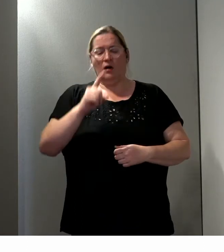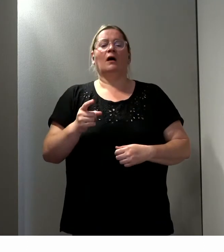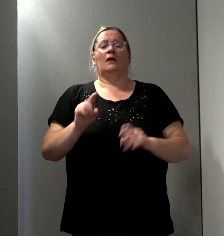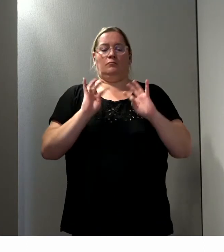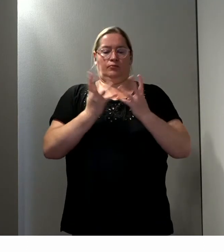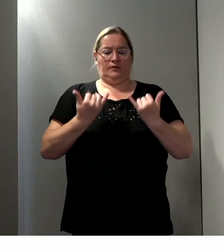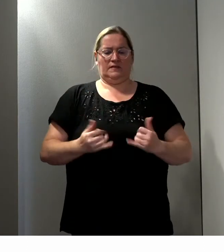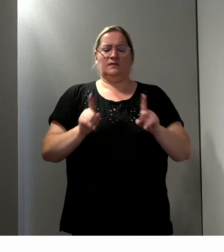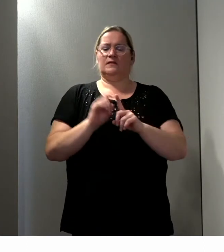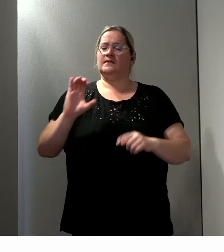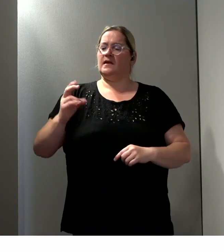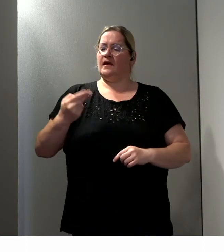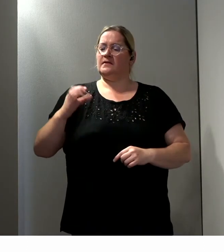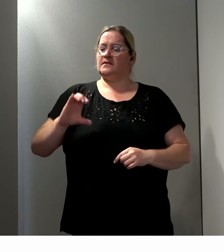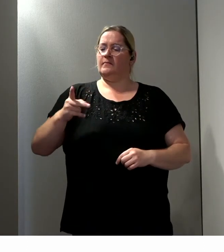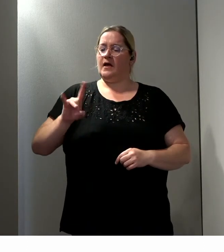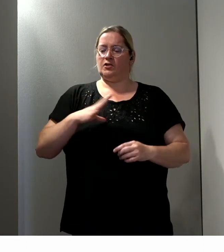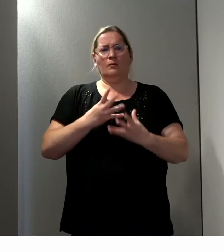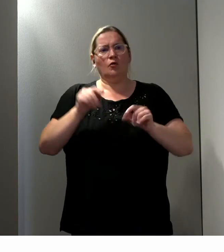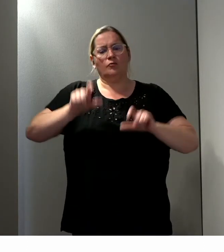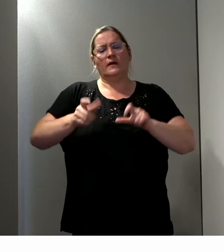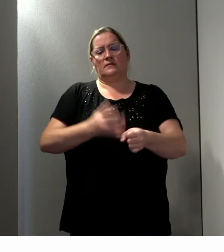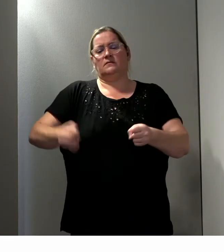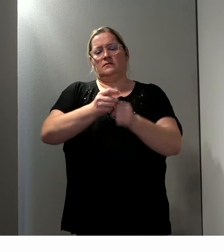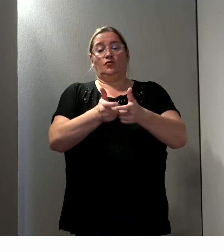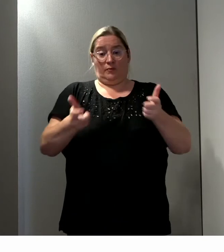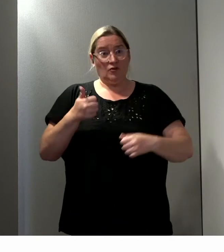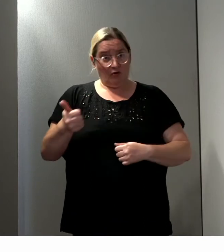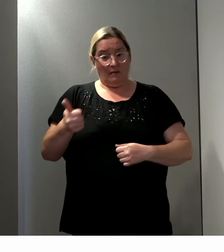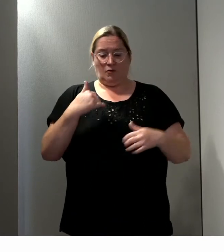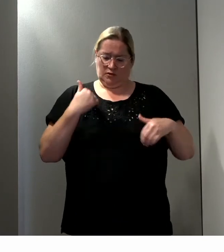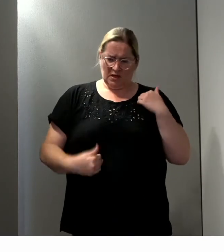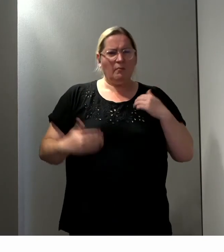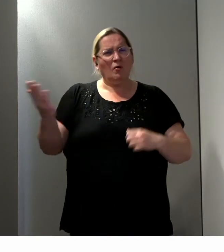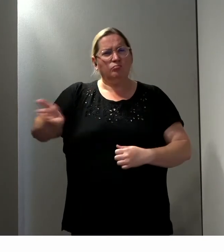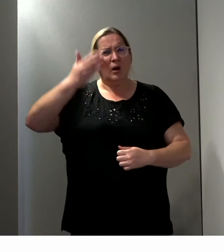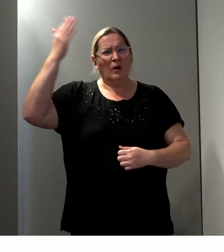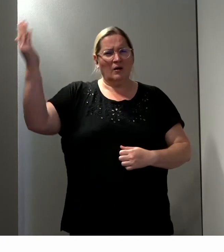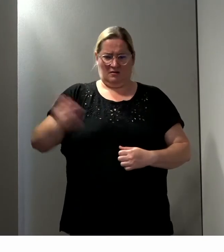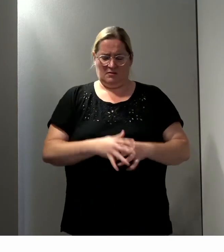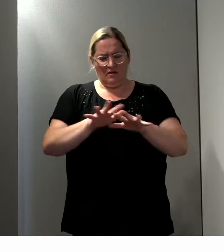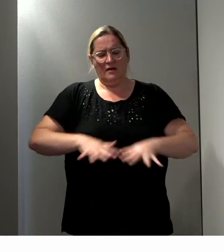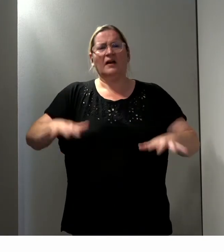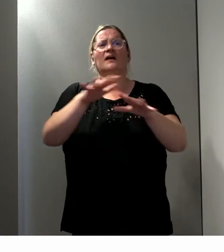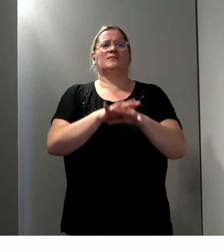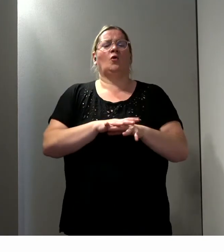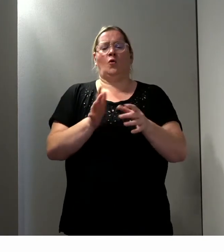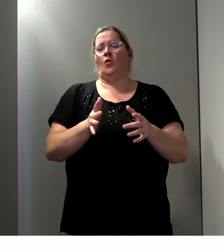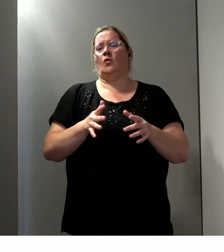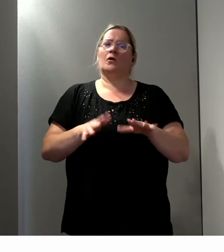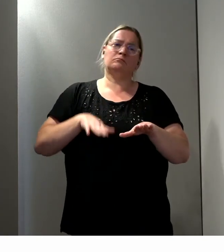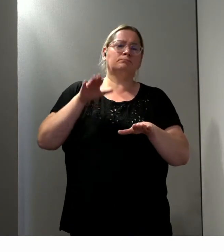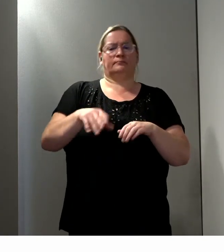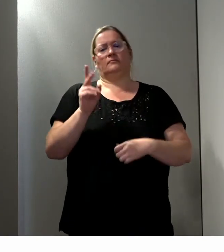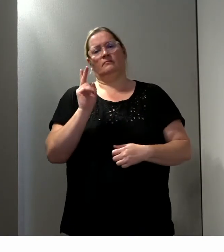sein du CNCPH, il y a de très nombreux entrepreneurs en situation de handicap brillantissimes qui sont lauréats du réseau Entreprendre Paris, qui sont à